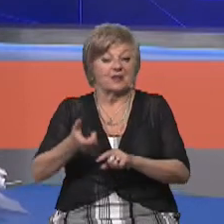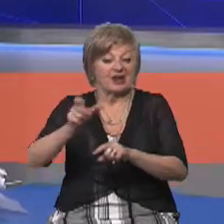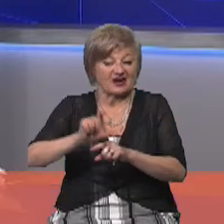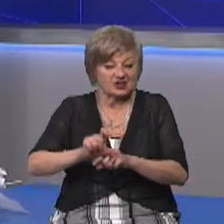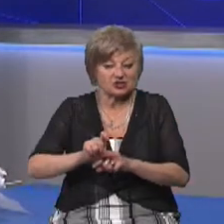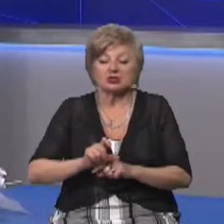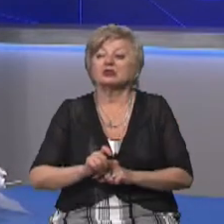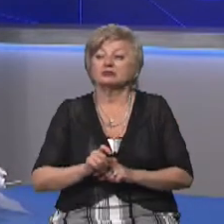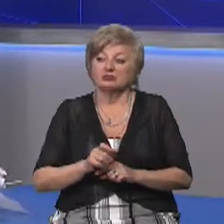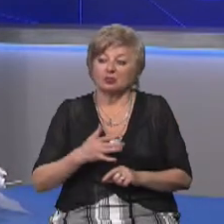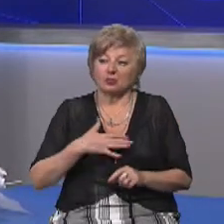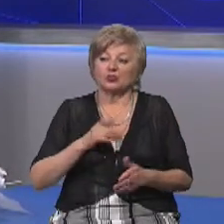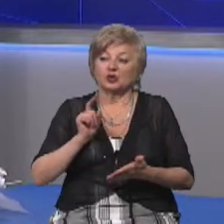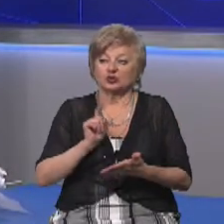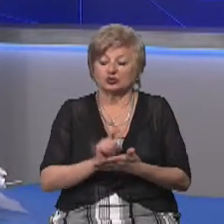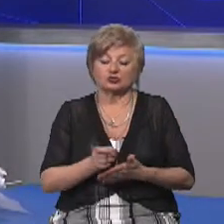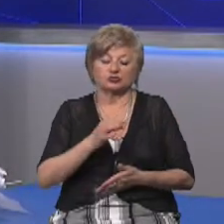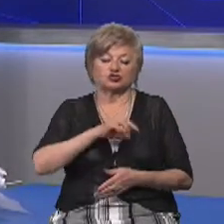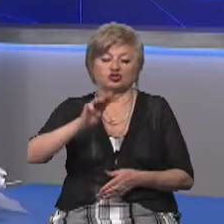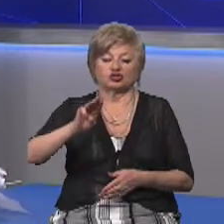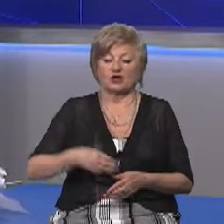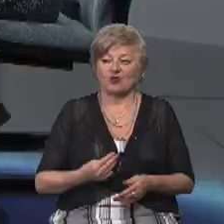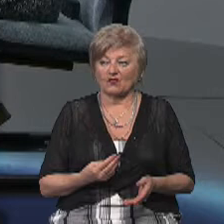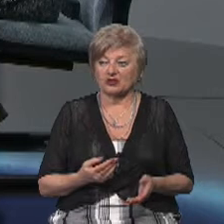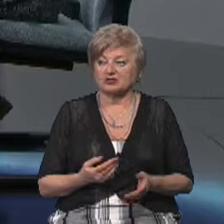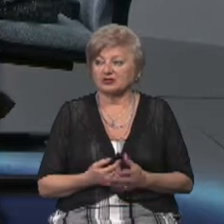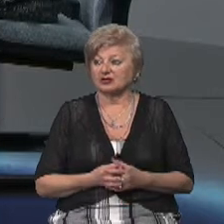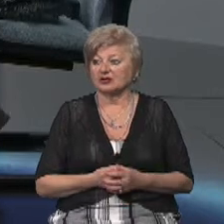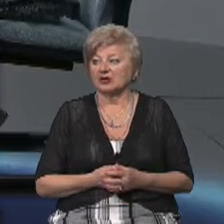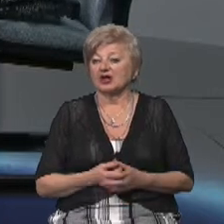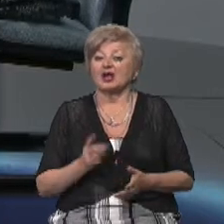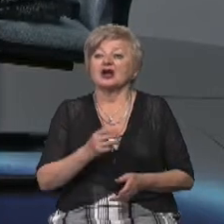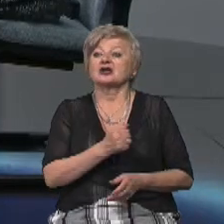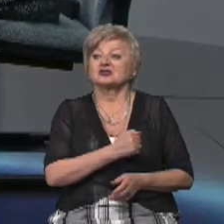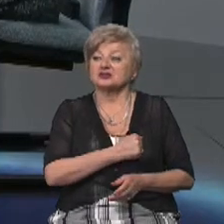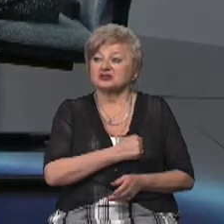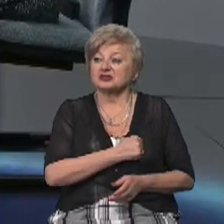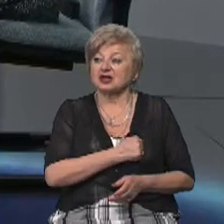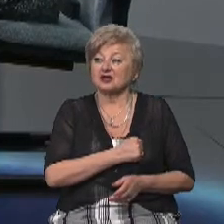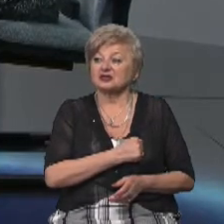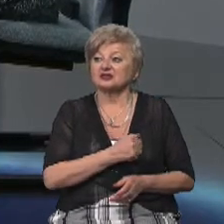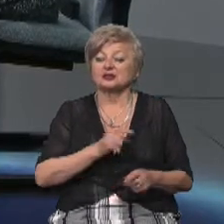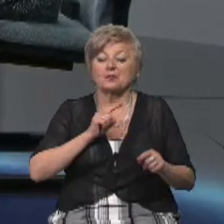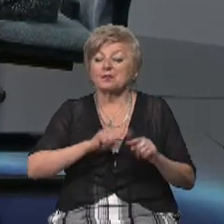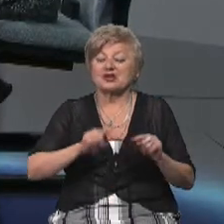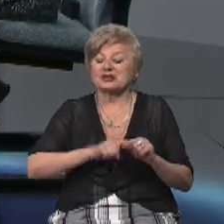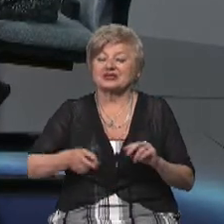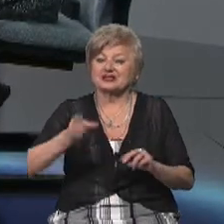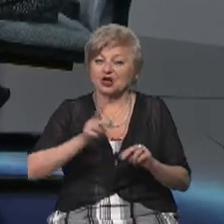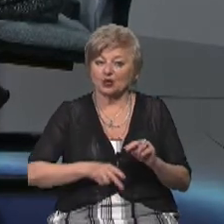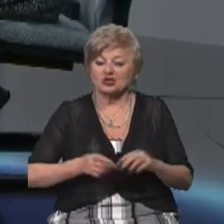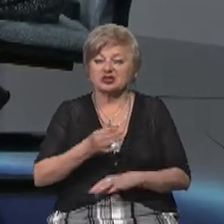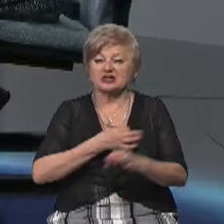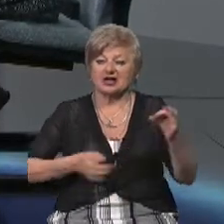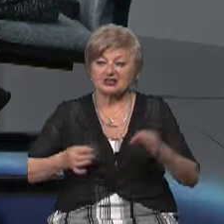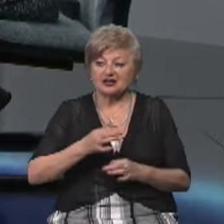можемо застосовувати штрафні санкції та збитки. Павло Івановичу, на жаль, ми зараз маємо оперативно закінчувати нашу розмову,